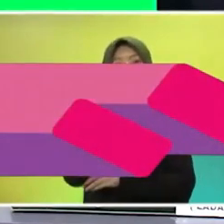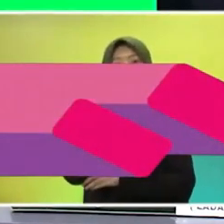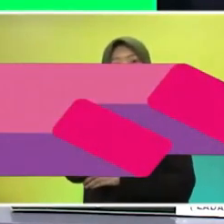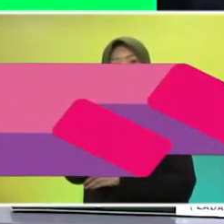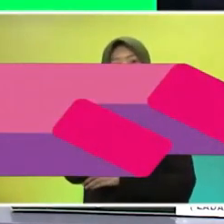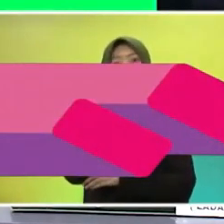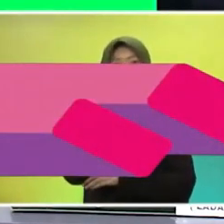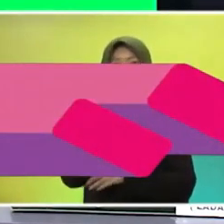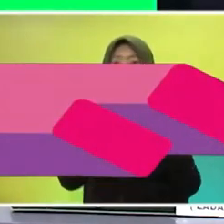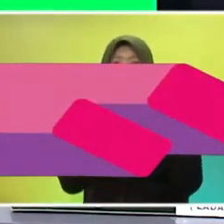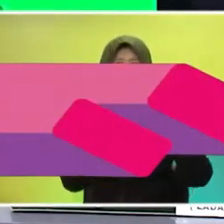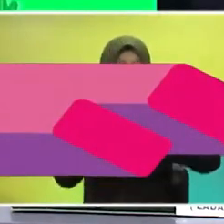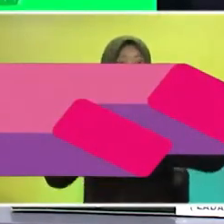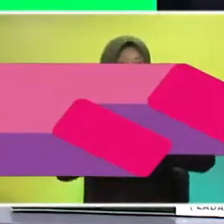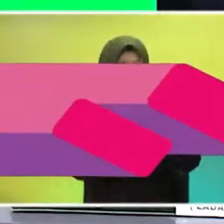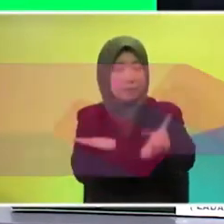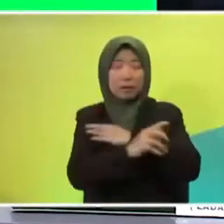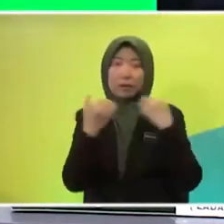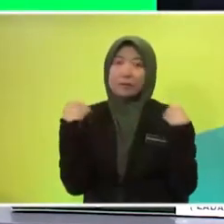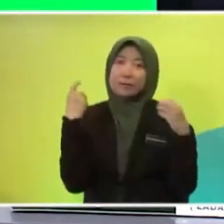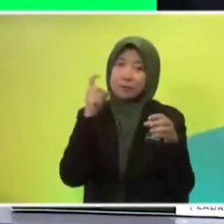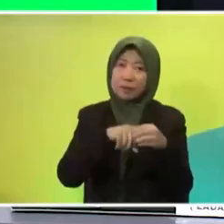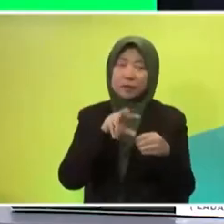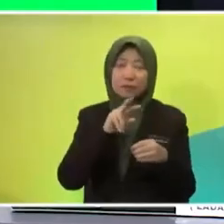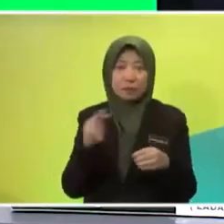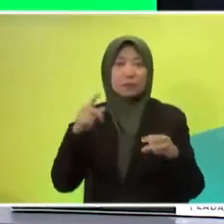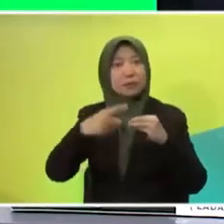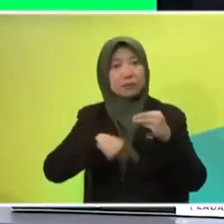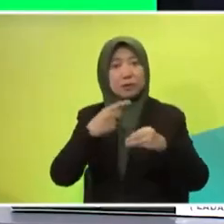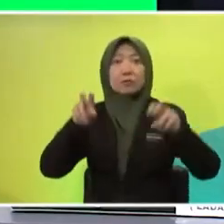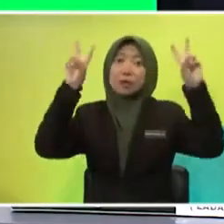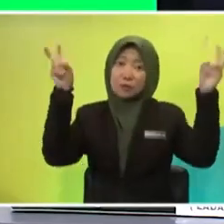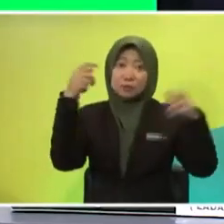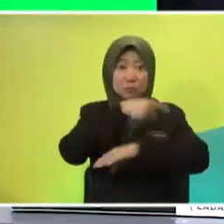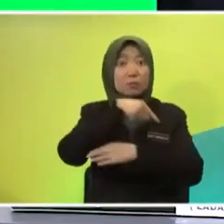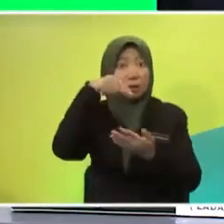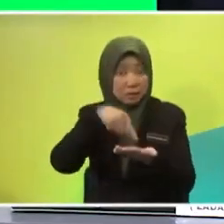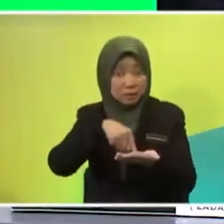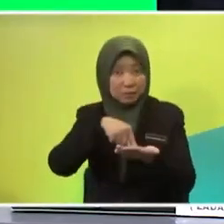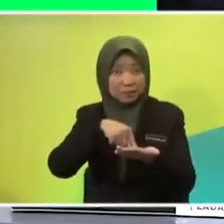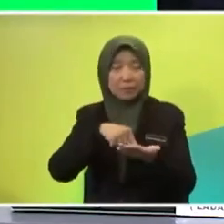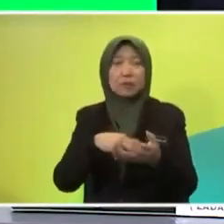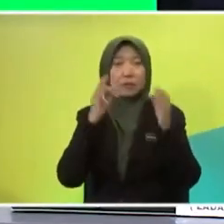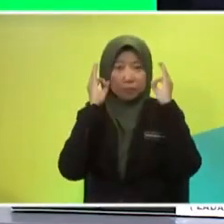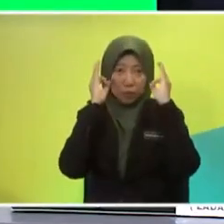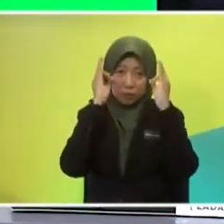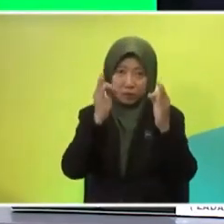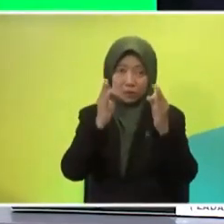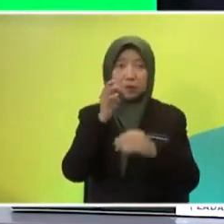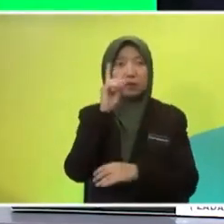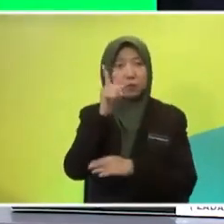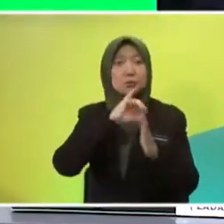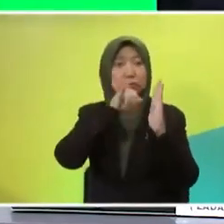ada perkaitannya dengan topik pembelajaran kita pada hari ini, di mana kita akan fokuskan satu